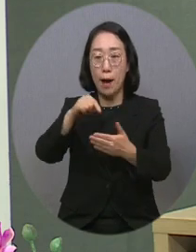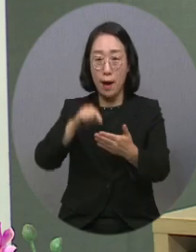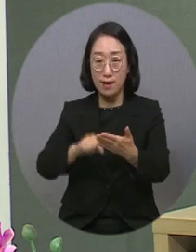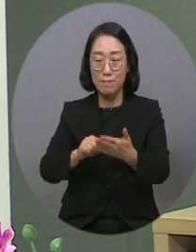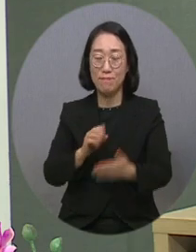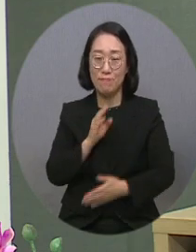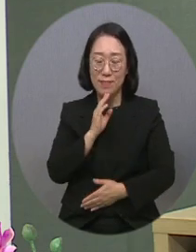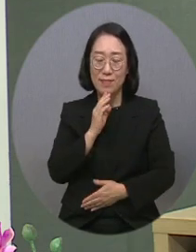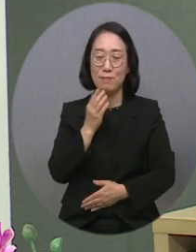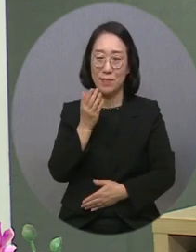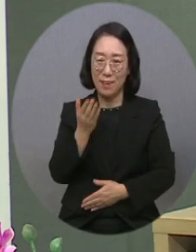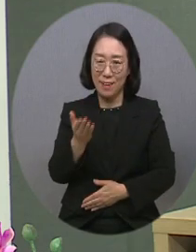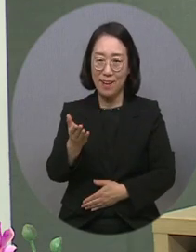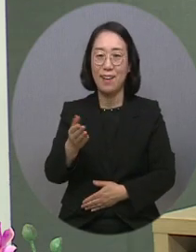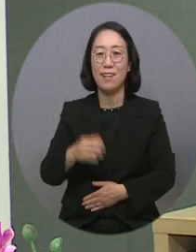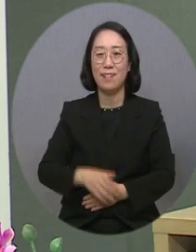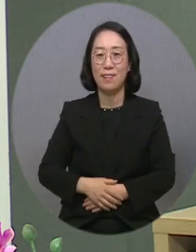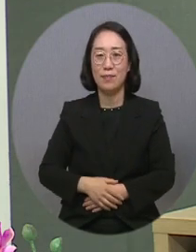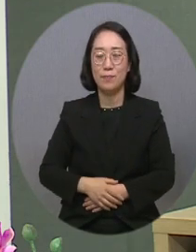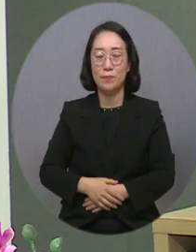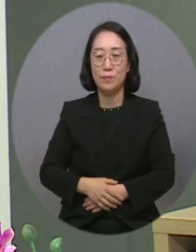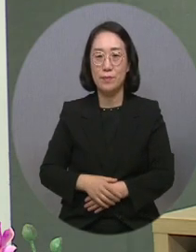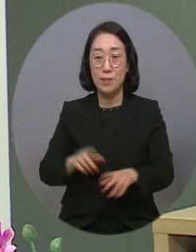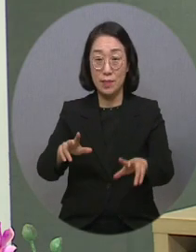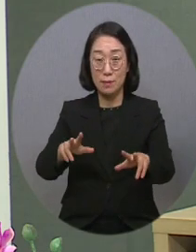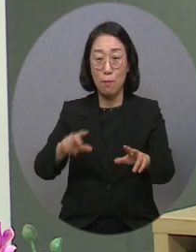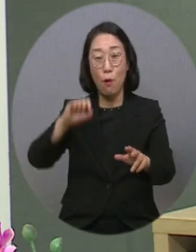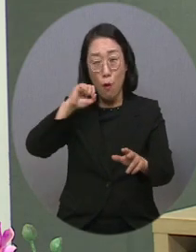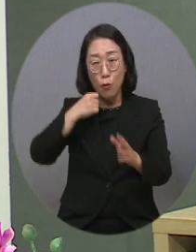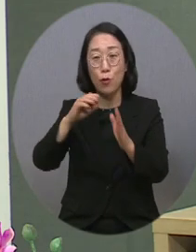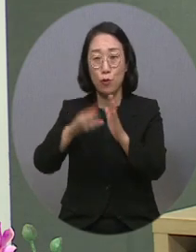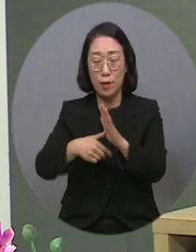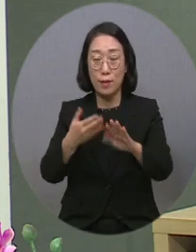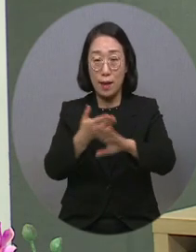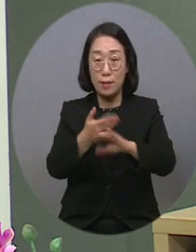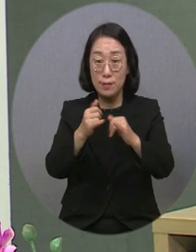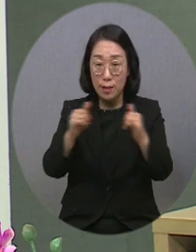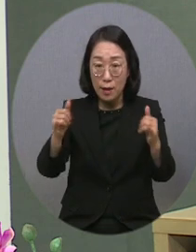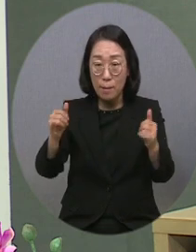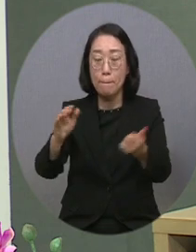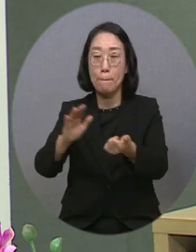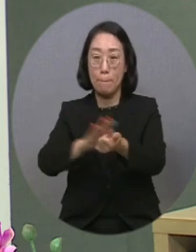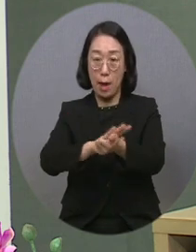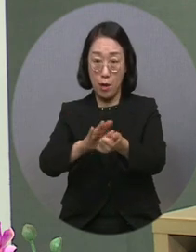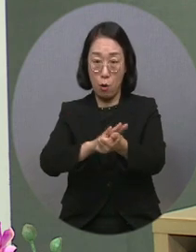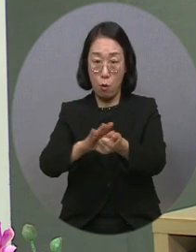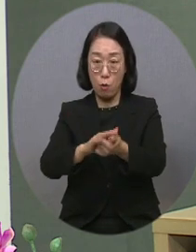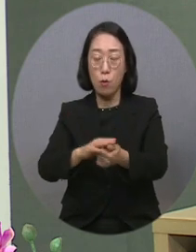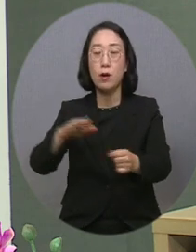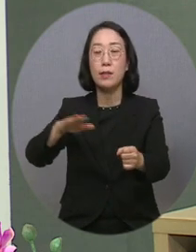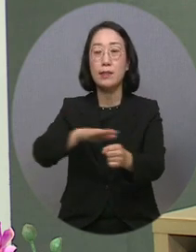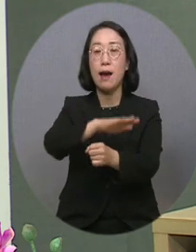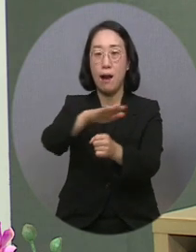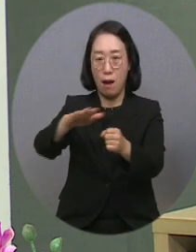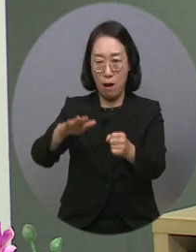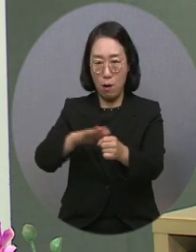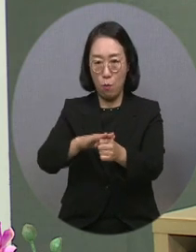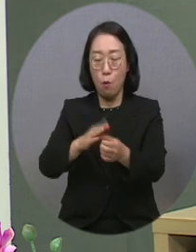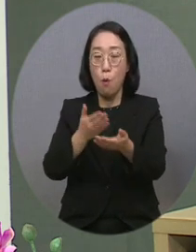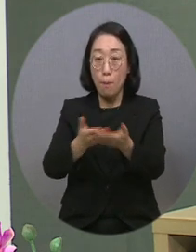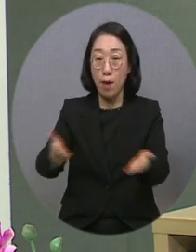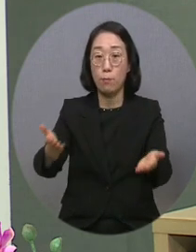마음입니까? 이런 때일수록 우리가 남을 배려하고 또 사랑하고